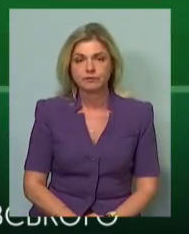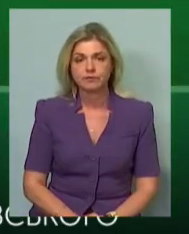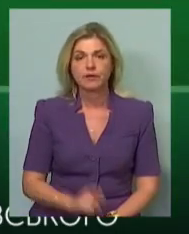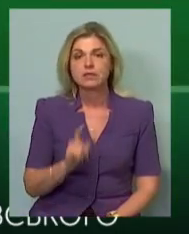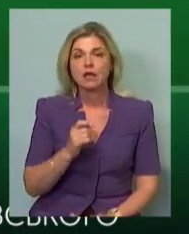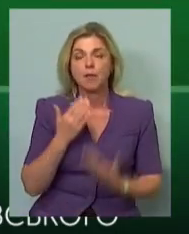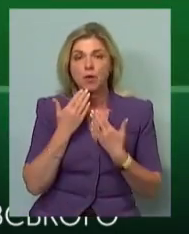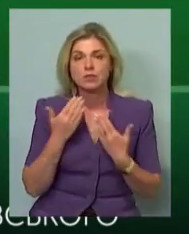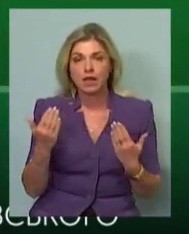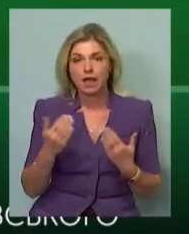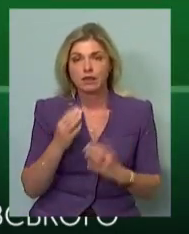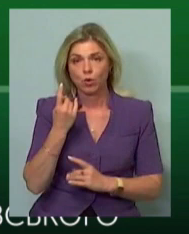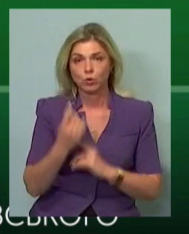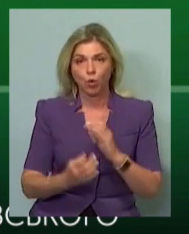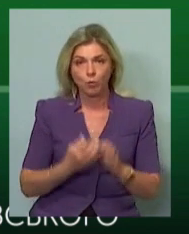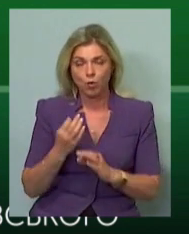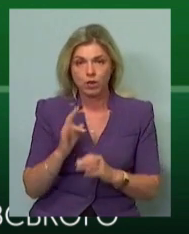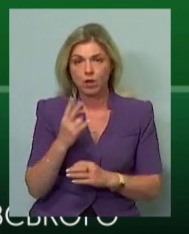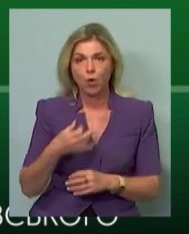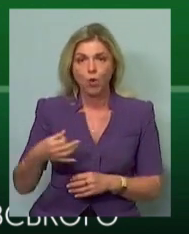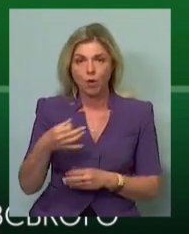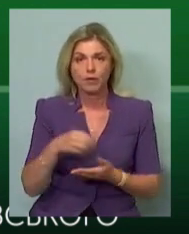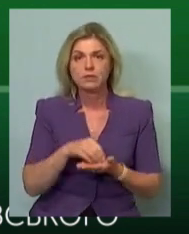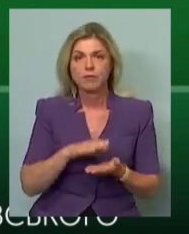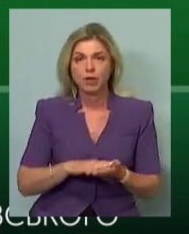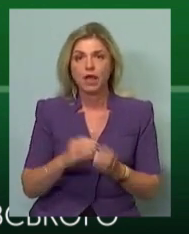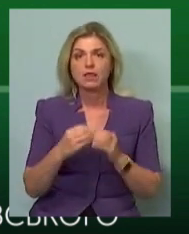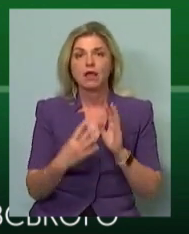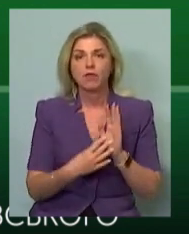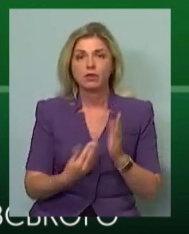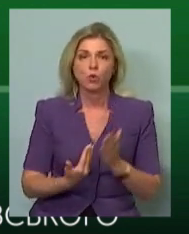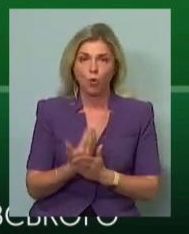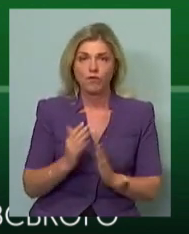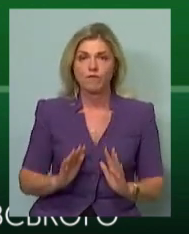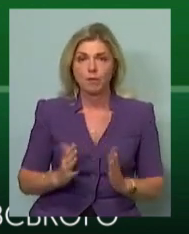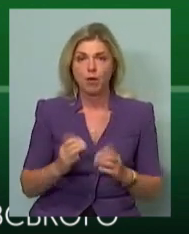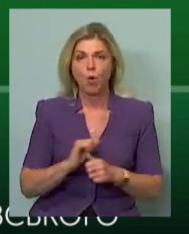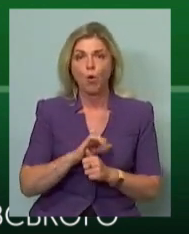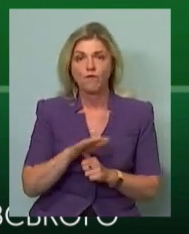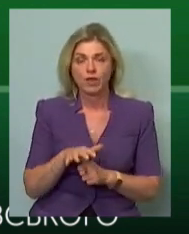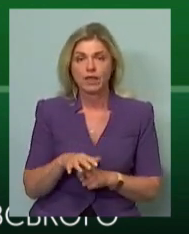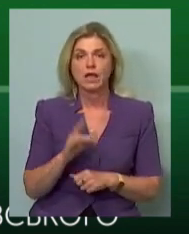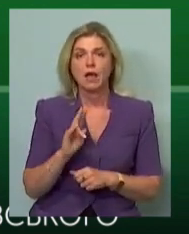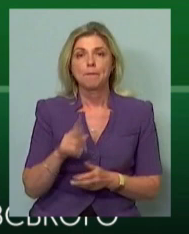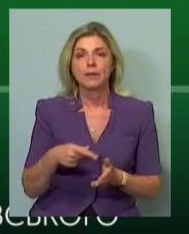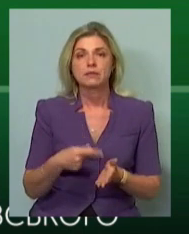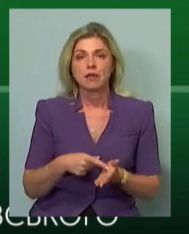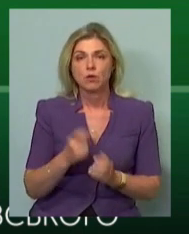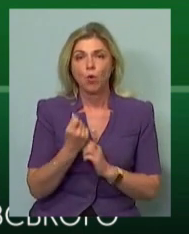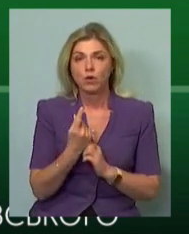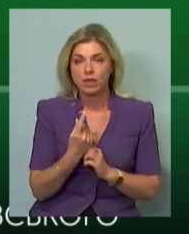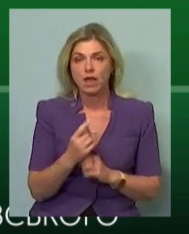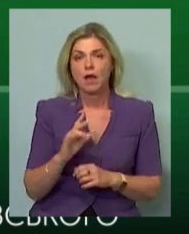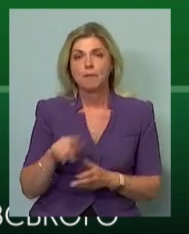останню добу в Миколаївській області зареєстровано 19 нових випадків COVID-19. З них у місті Миколаєві 11,